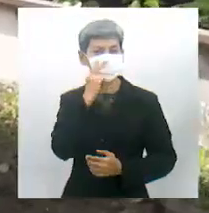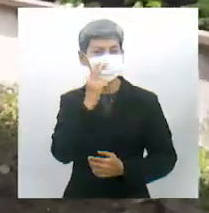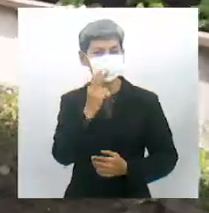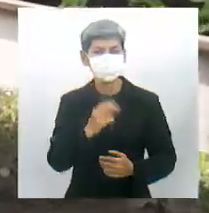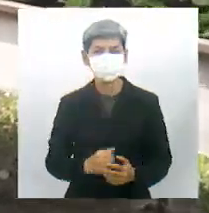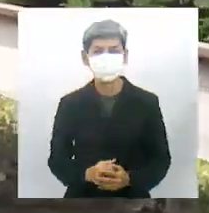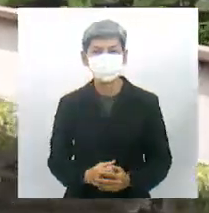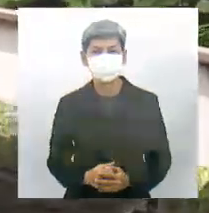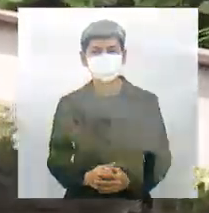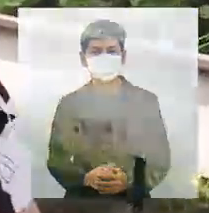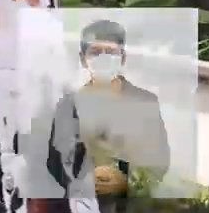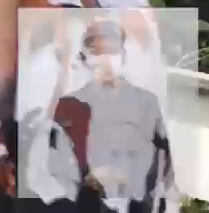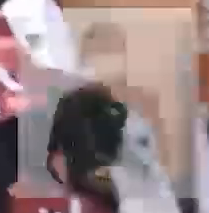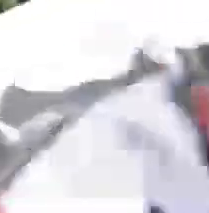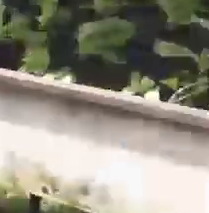ยครับ